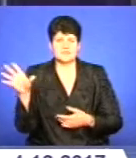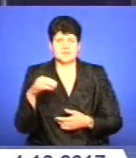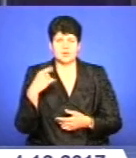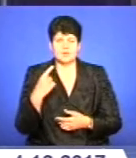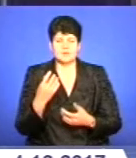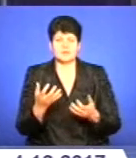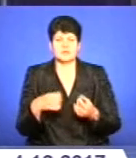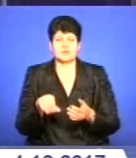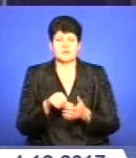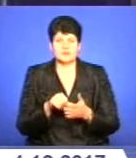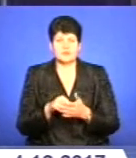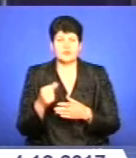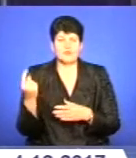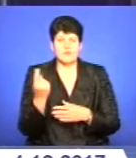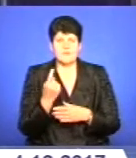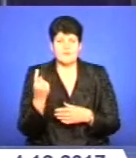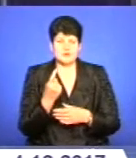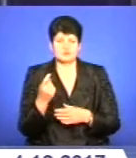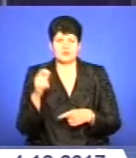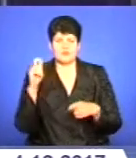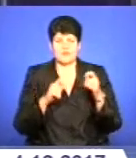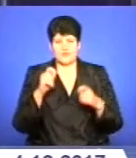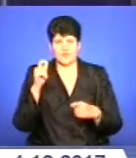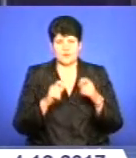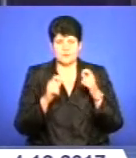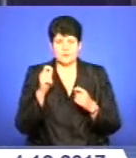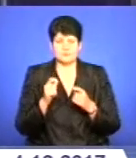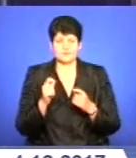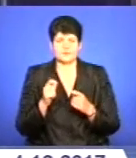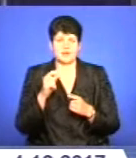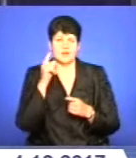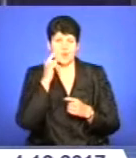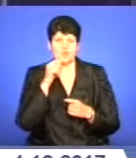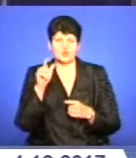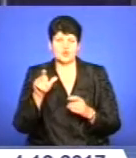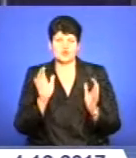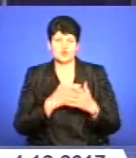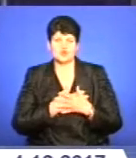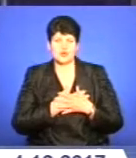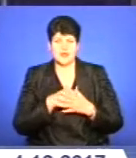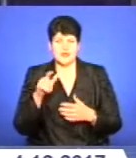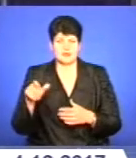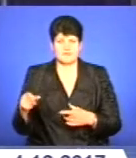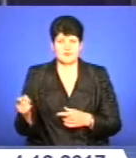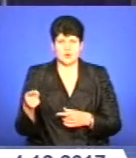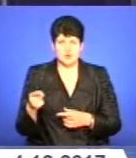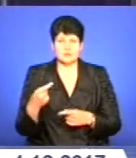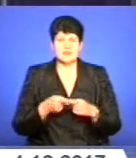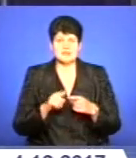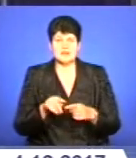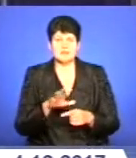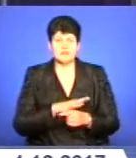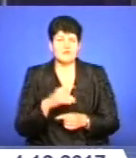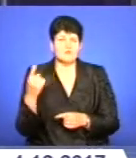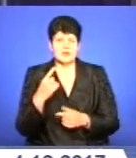взяли участь у першому форумі бджолярів у Тернополі. Учасники обговорили проблему розвитку галузі. Форум став першим кроком